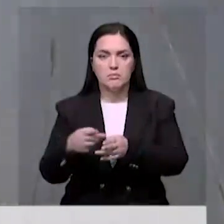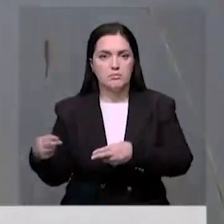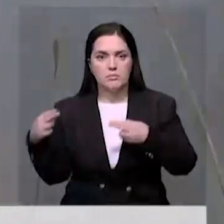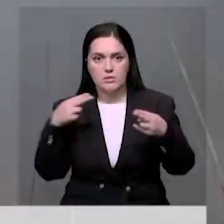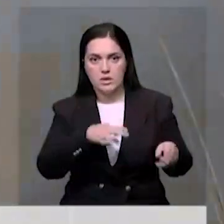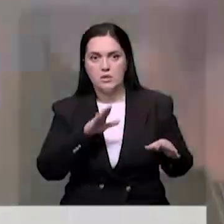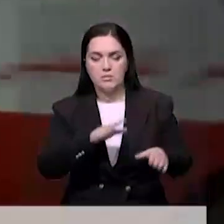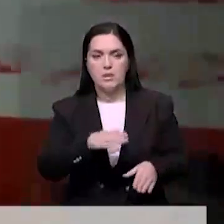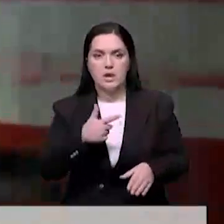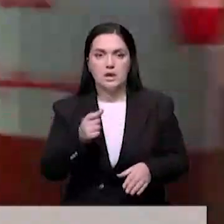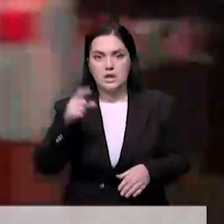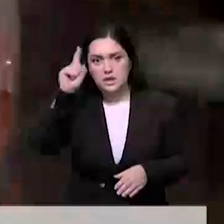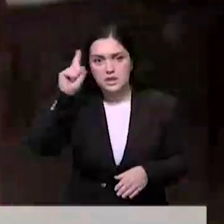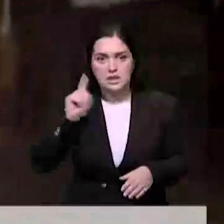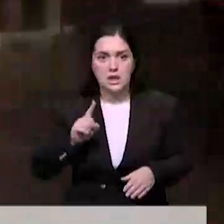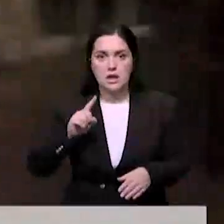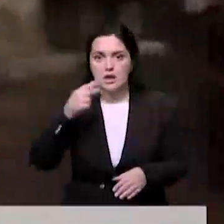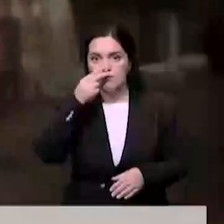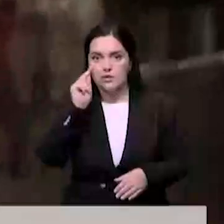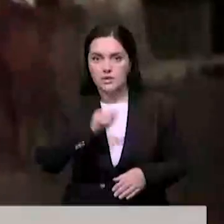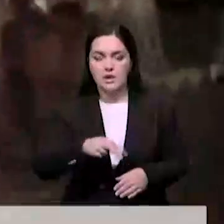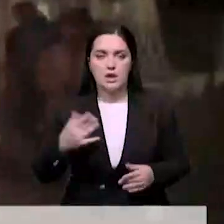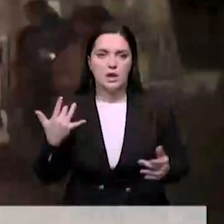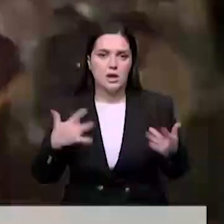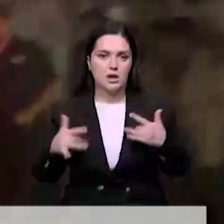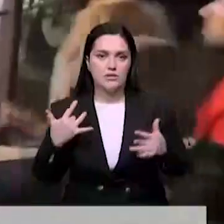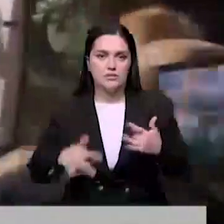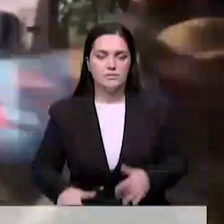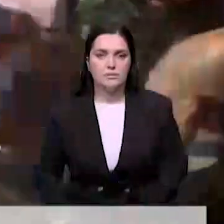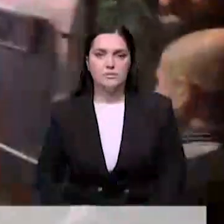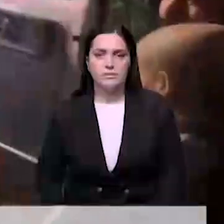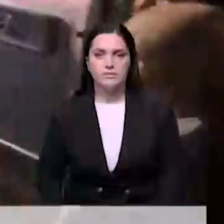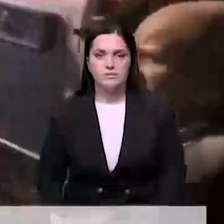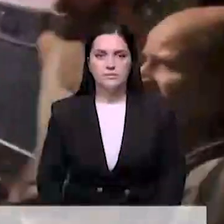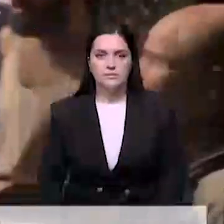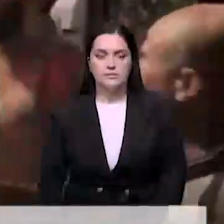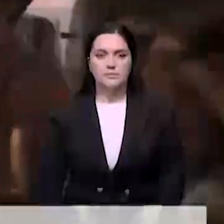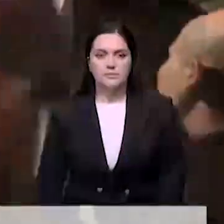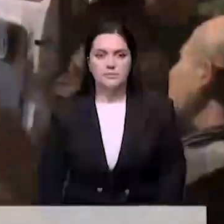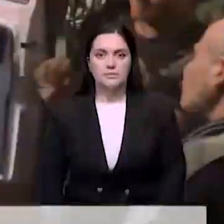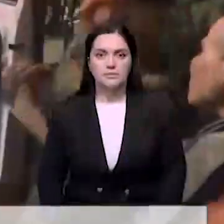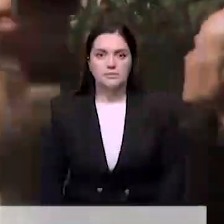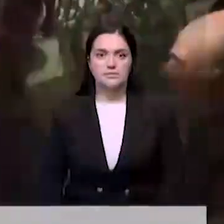было отказано в доступе в анклав. Израиль, в свою очередь, все обвинения в свой адрес отвергает.